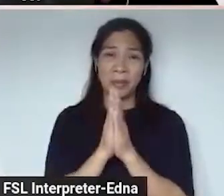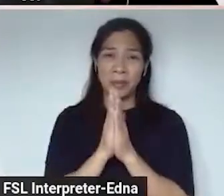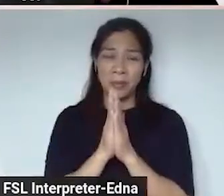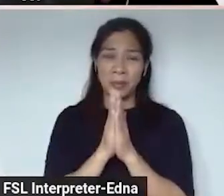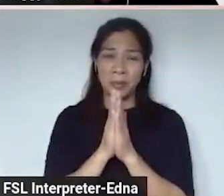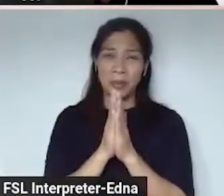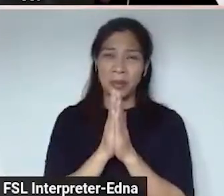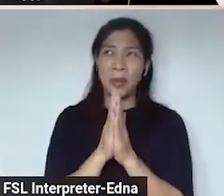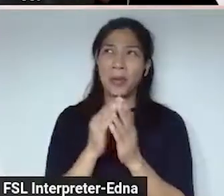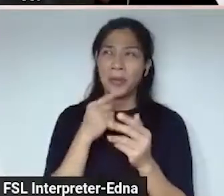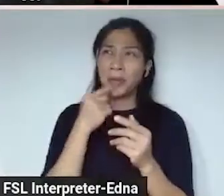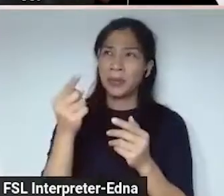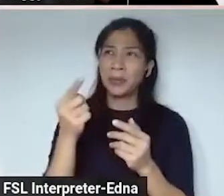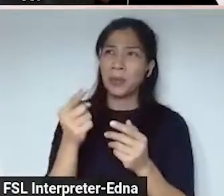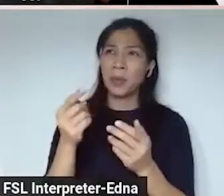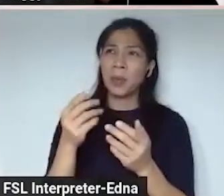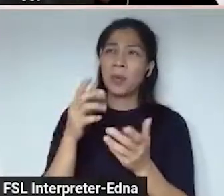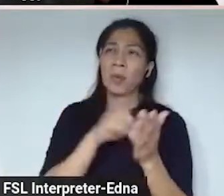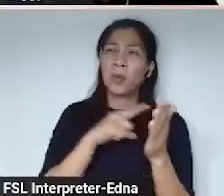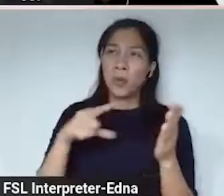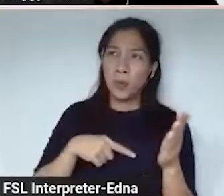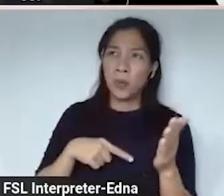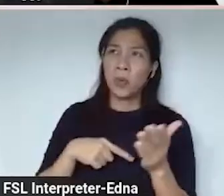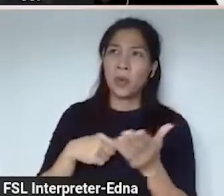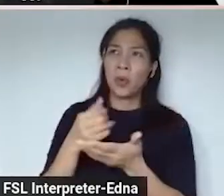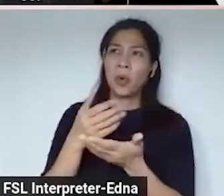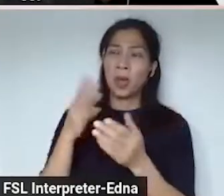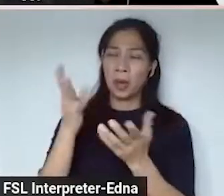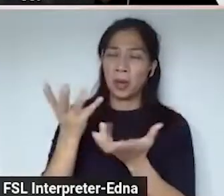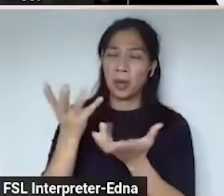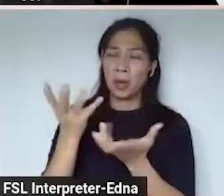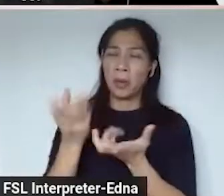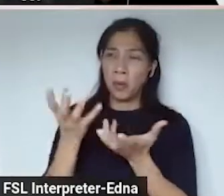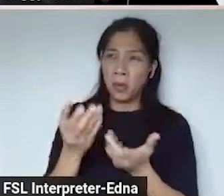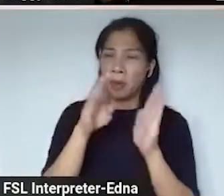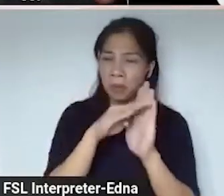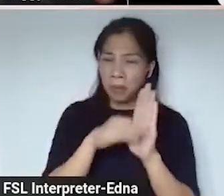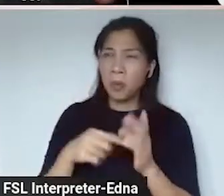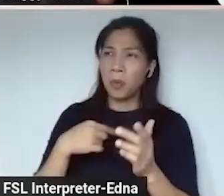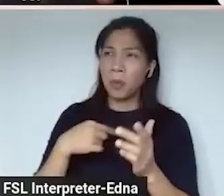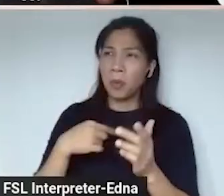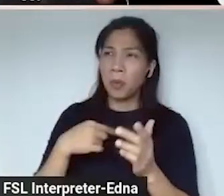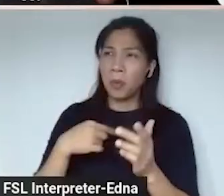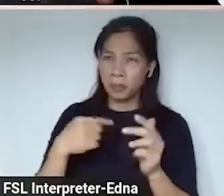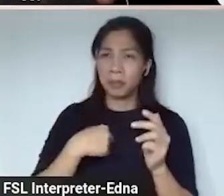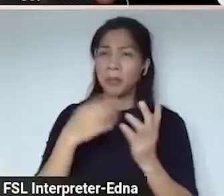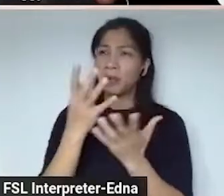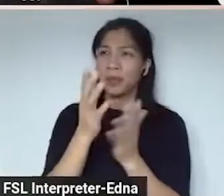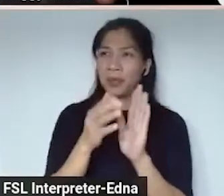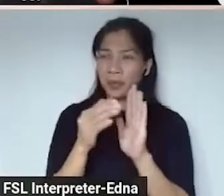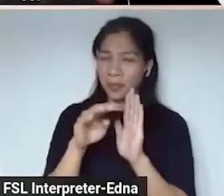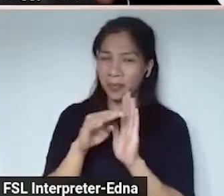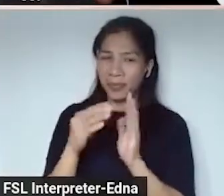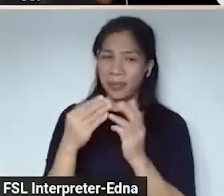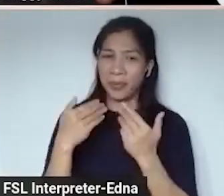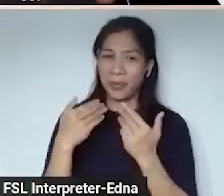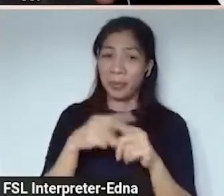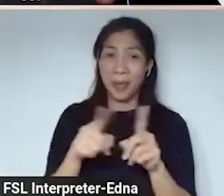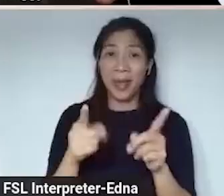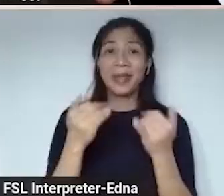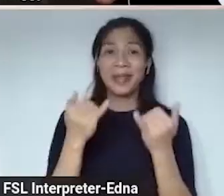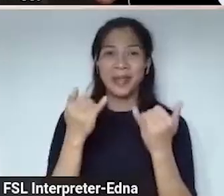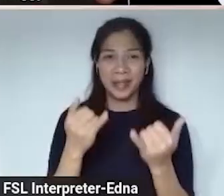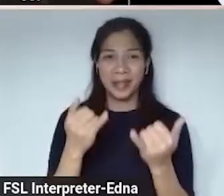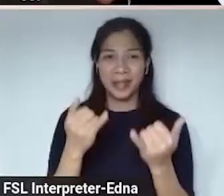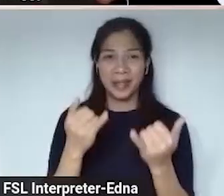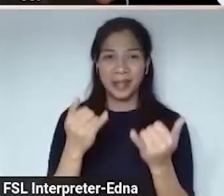ganyan. Ngayon, bago ko hihiling, I thank the Lord for everything. And